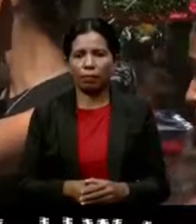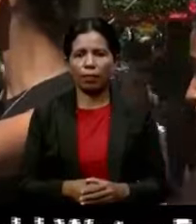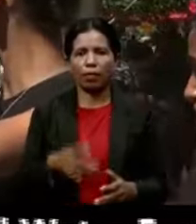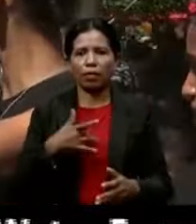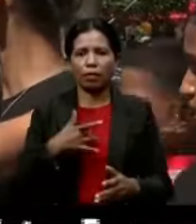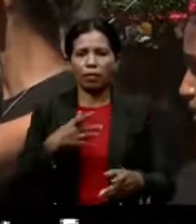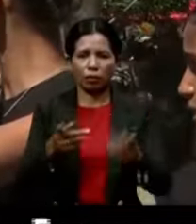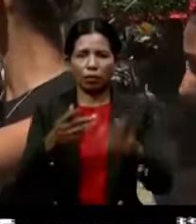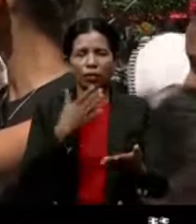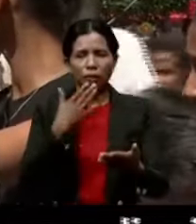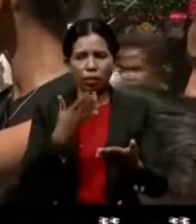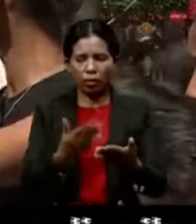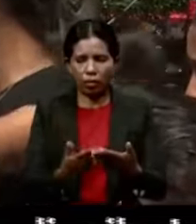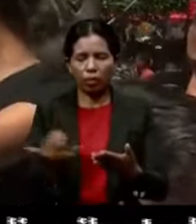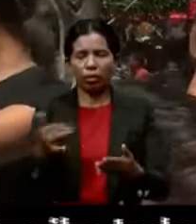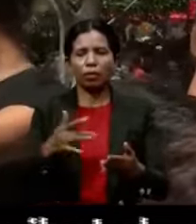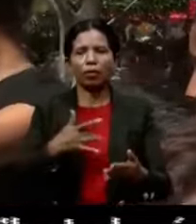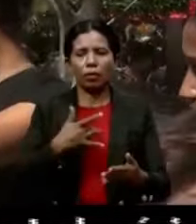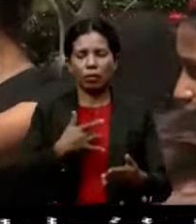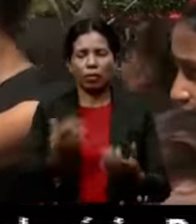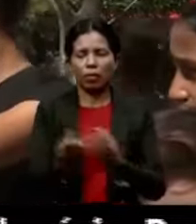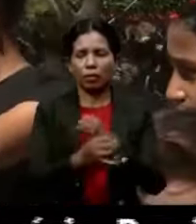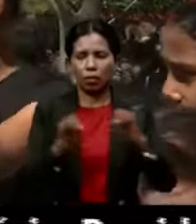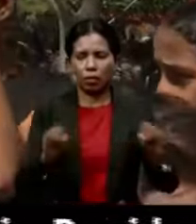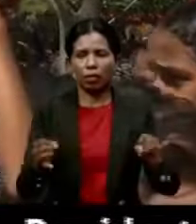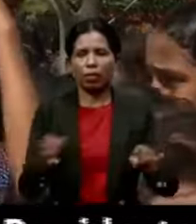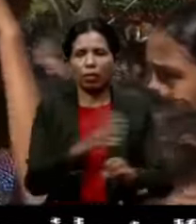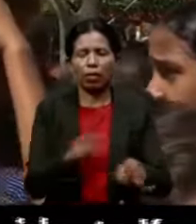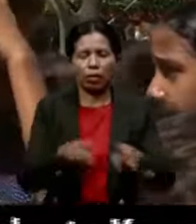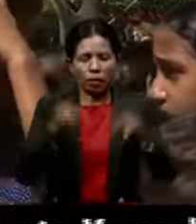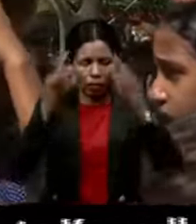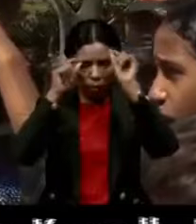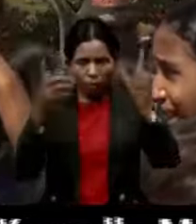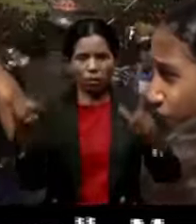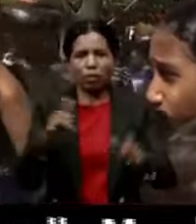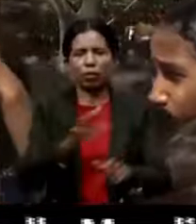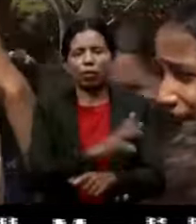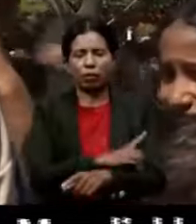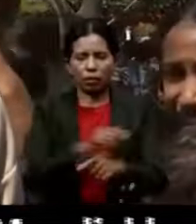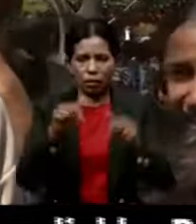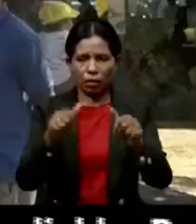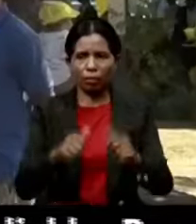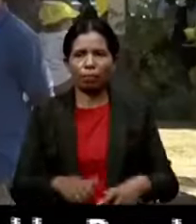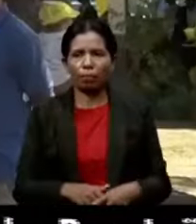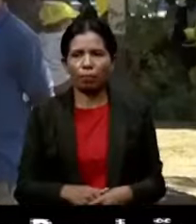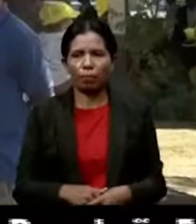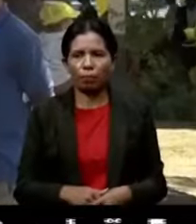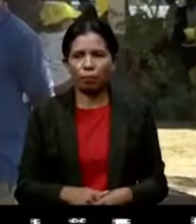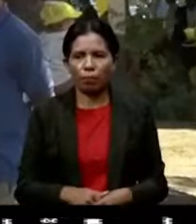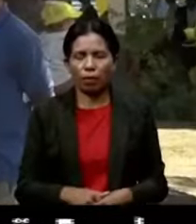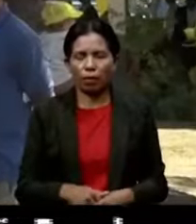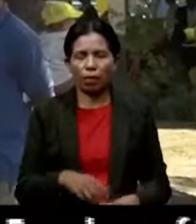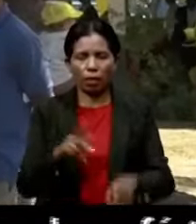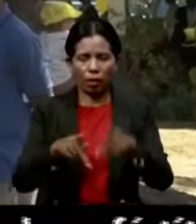sinti fatin di siguru sira bele sinti mas jan komorasan loron dependensi pasira sira sinti norti moron sira sinti komorasan loron dependensi dene. Tanti ini